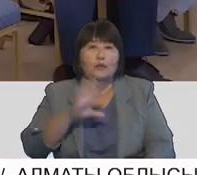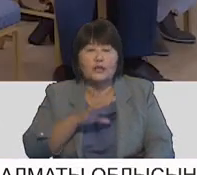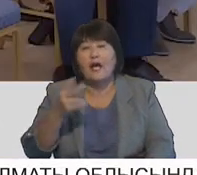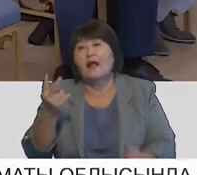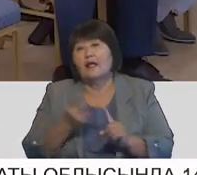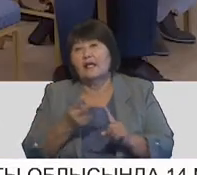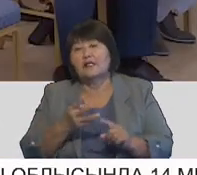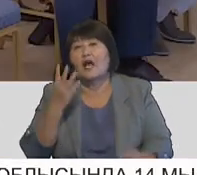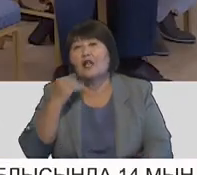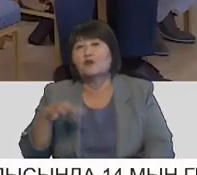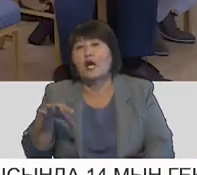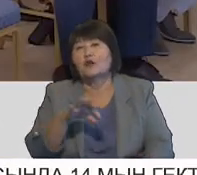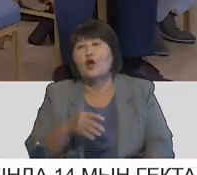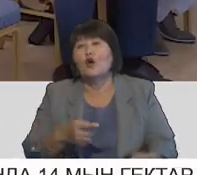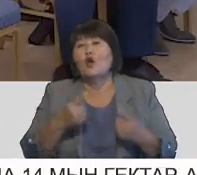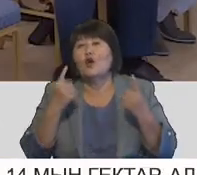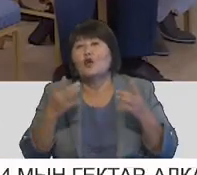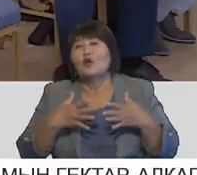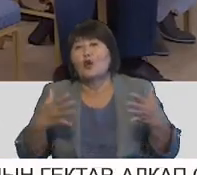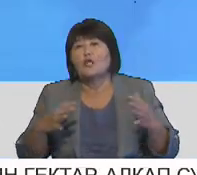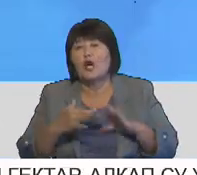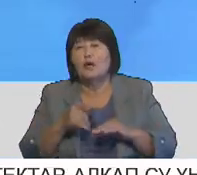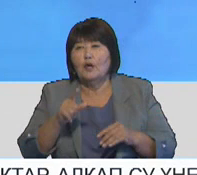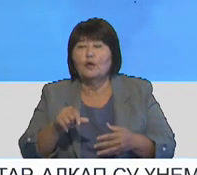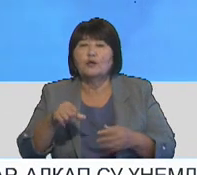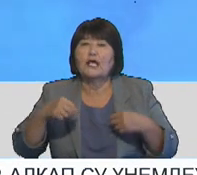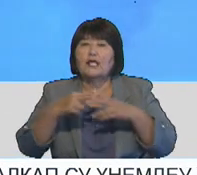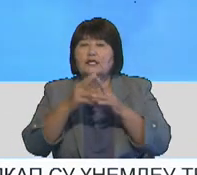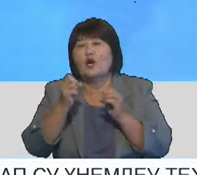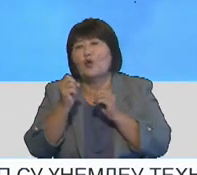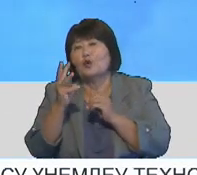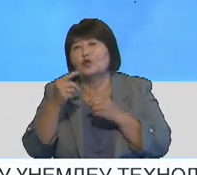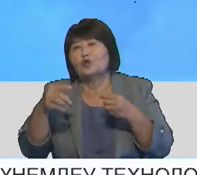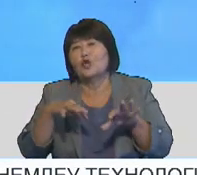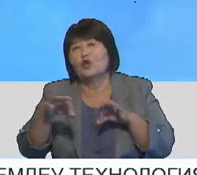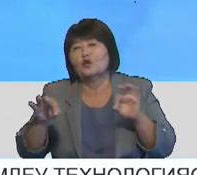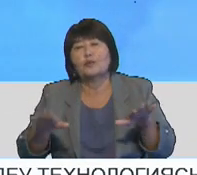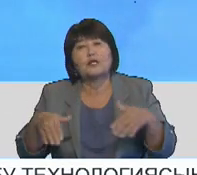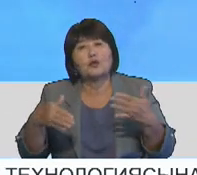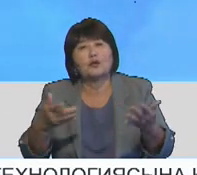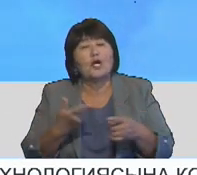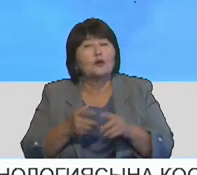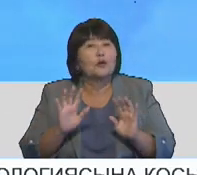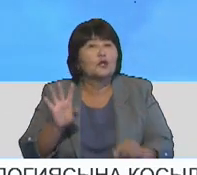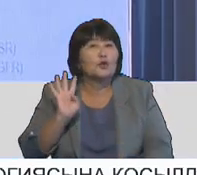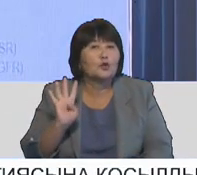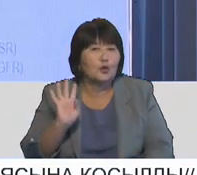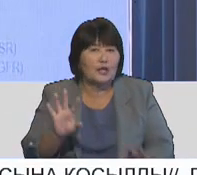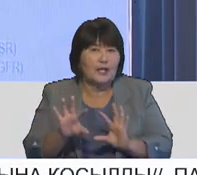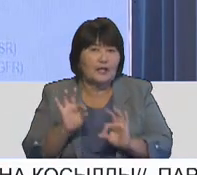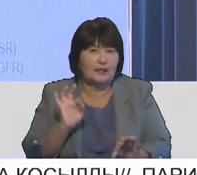екіншісі Алматы облысы Үлкен ауылы. Осыған дейін станцияның 13 түрлі жобасы ұсынылып, соның тек 4-еуі